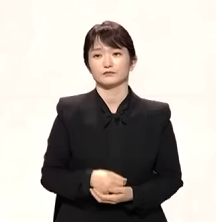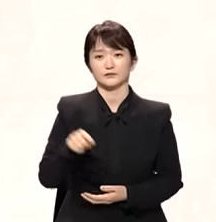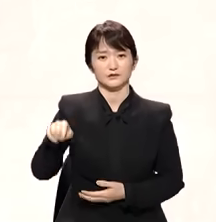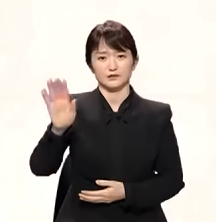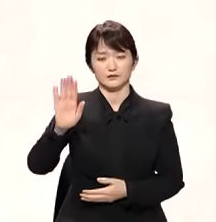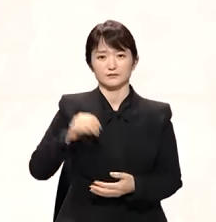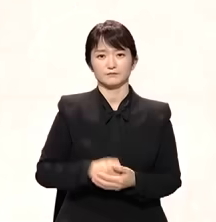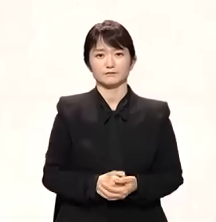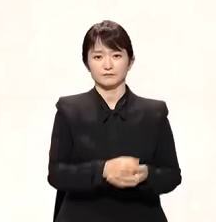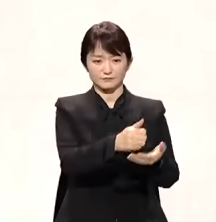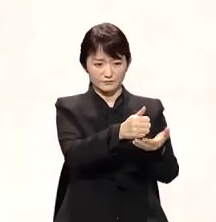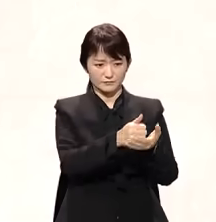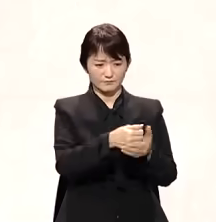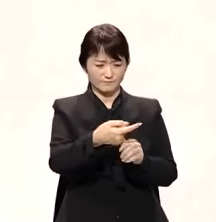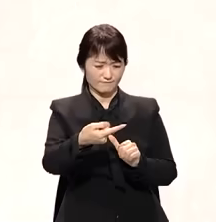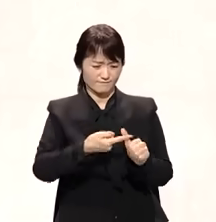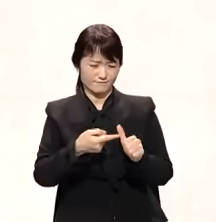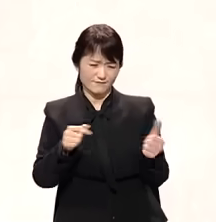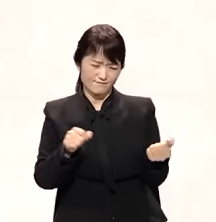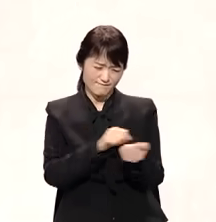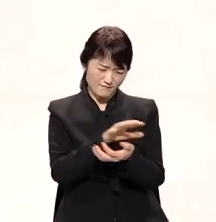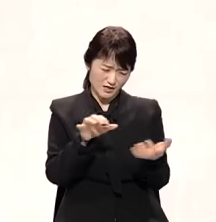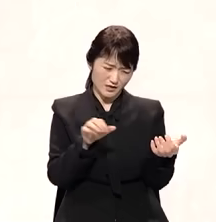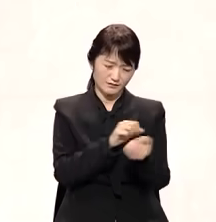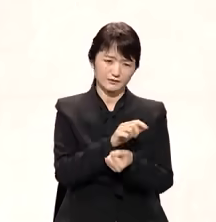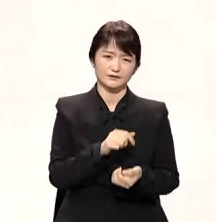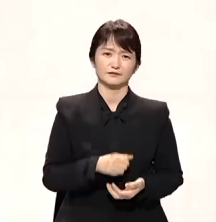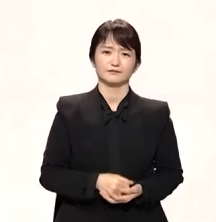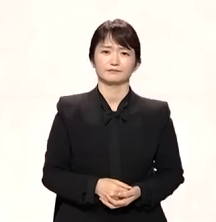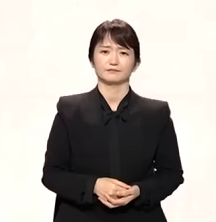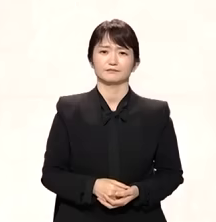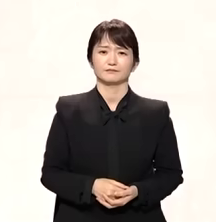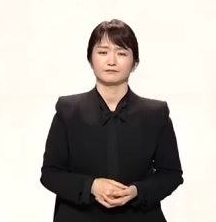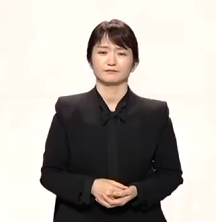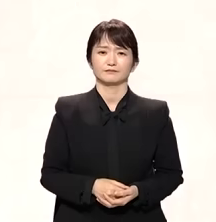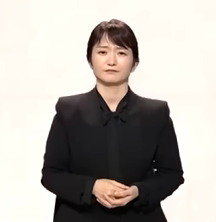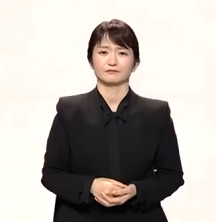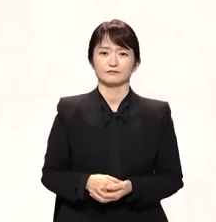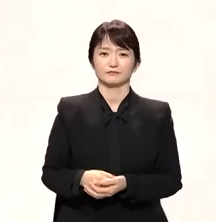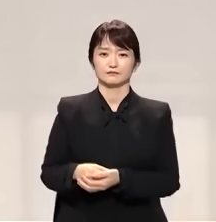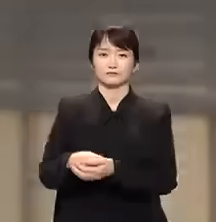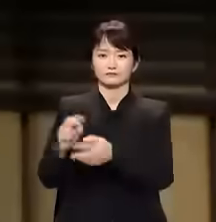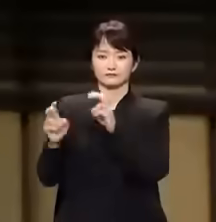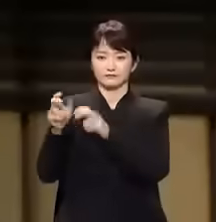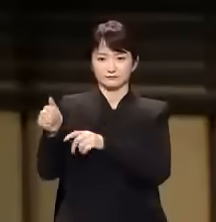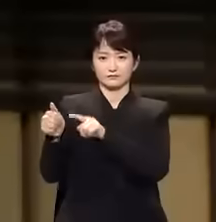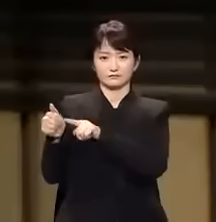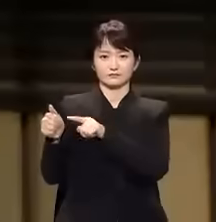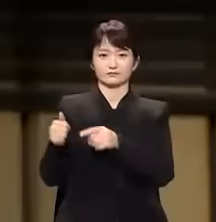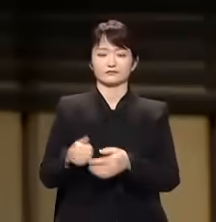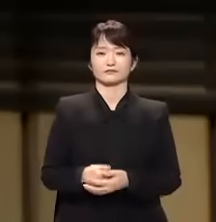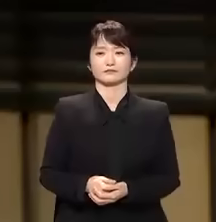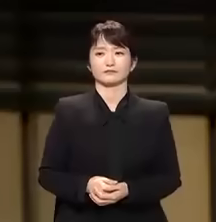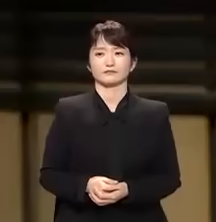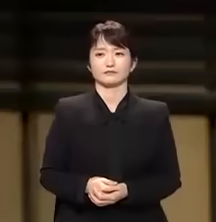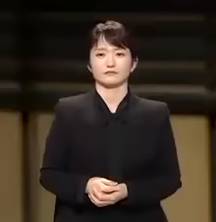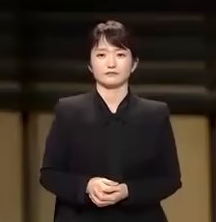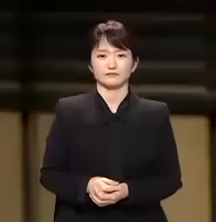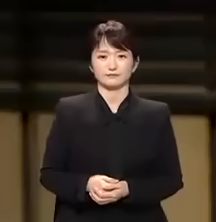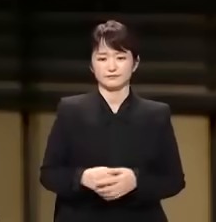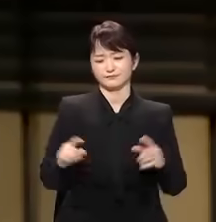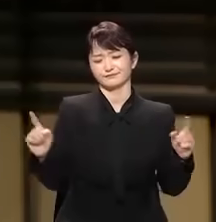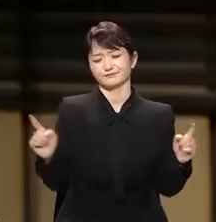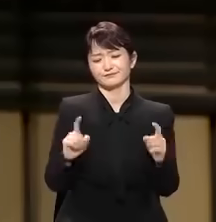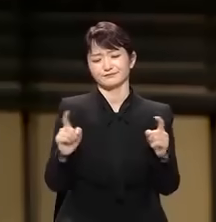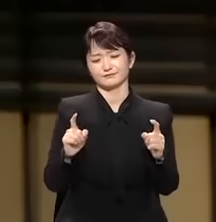아니고 손님들이 오히려 설를 하고 난리를 쳤다 이런 주장을 하고 계십니다 그래서 사장님이 어느 이제 이제 이렇게 다툼이 벌어지다가